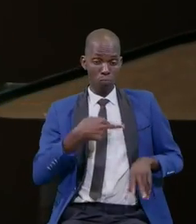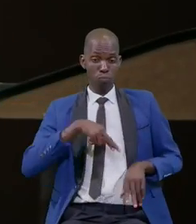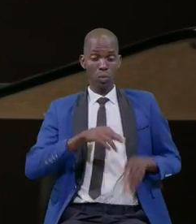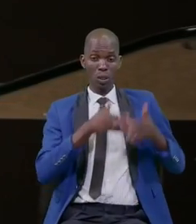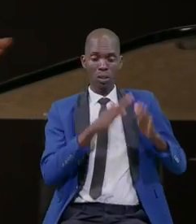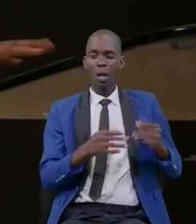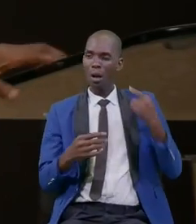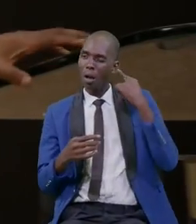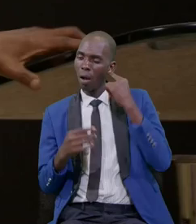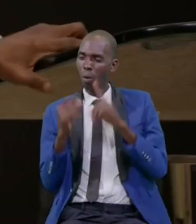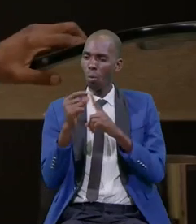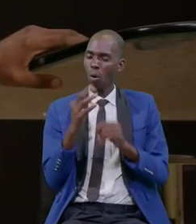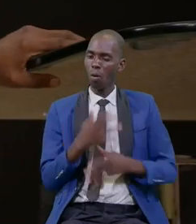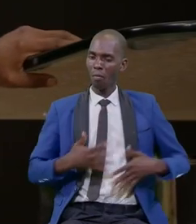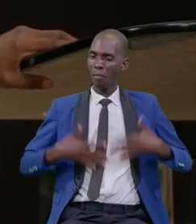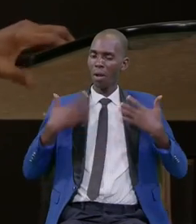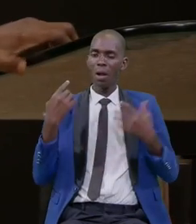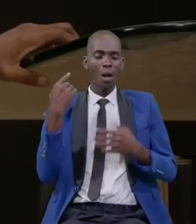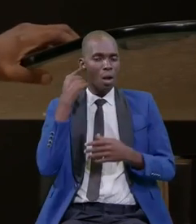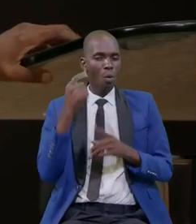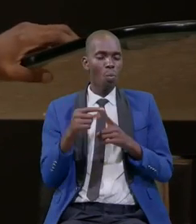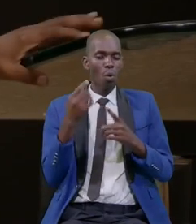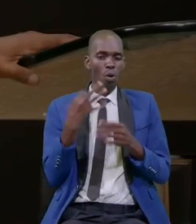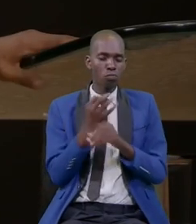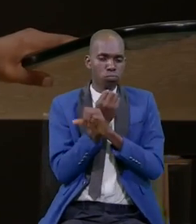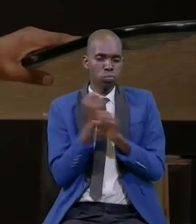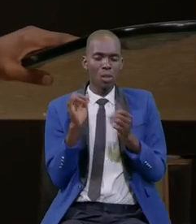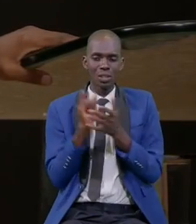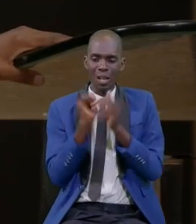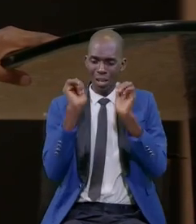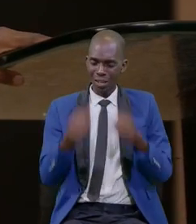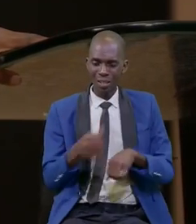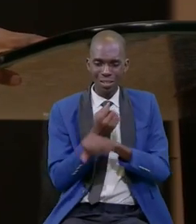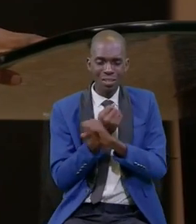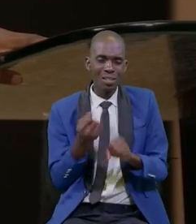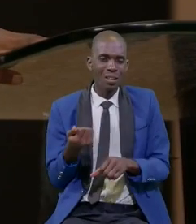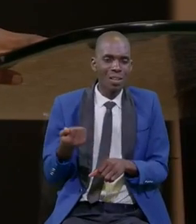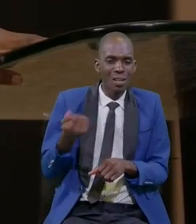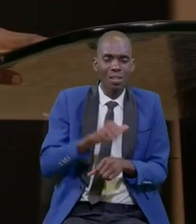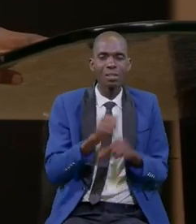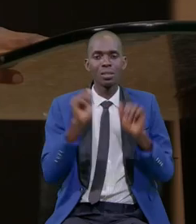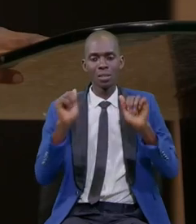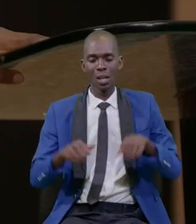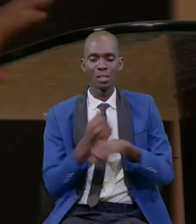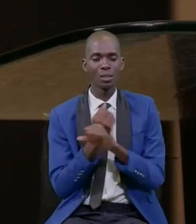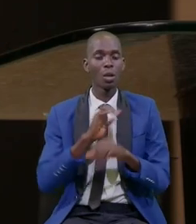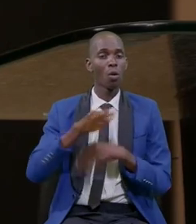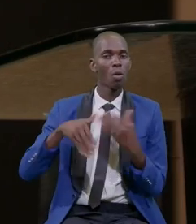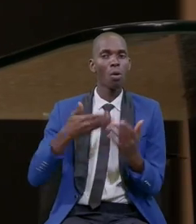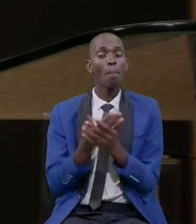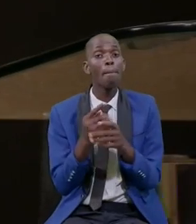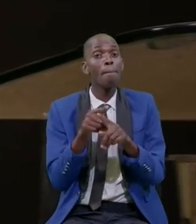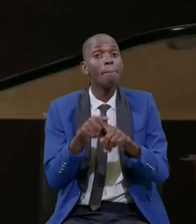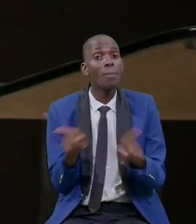salut. Ils avaient la parole qui pouvait sauver. Qui pouvait les sauver,